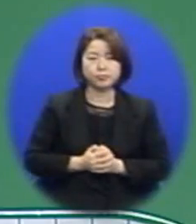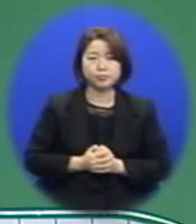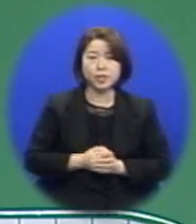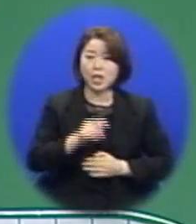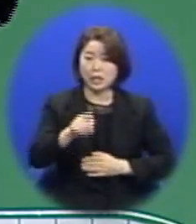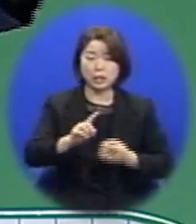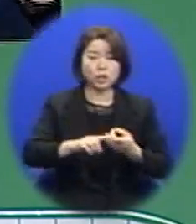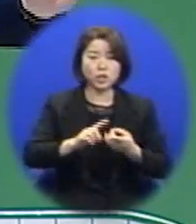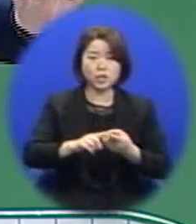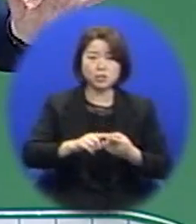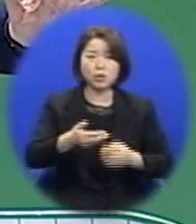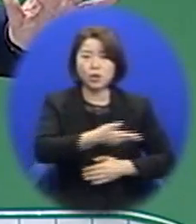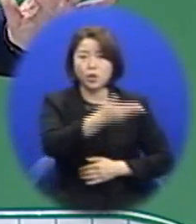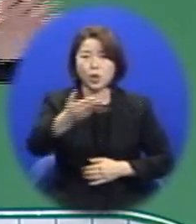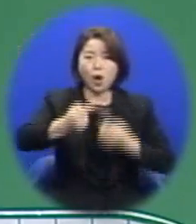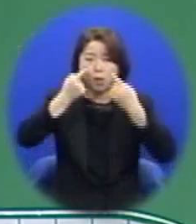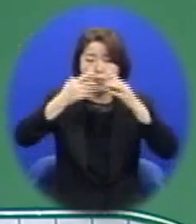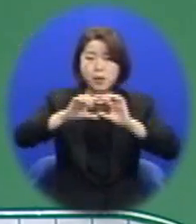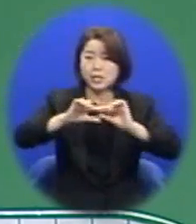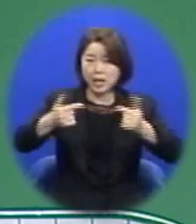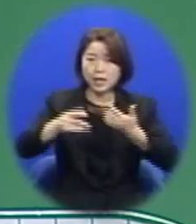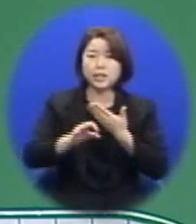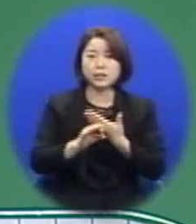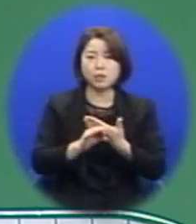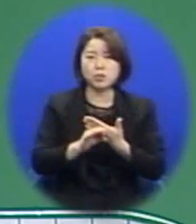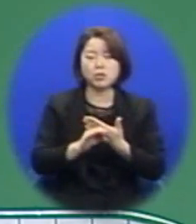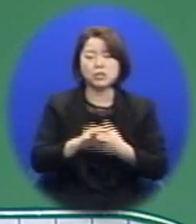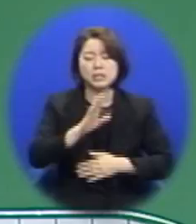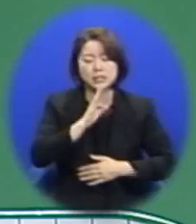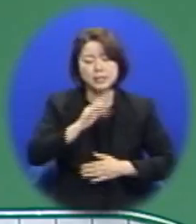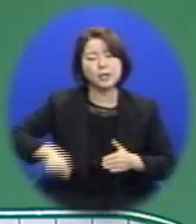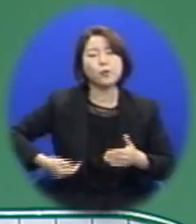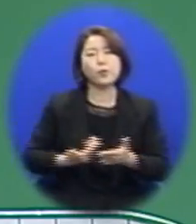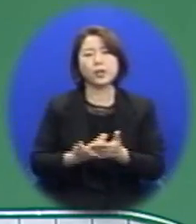그 점에 대해서 여러분이 분명치 않았다면 이제 진짜 회개해야 되는